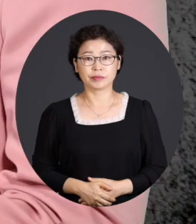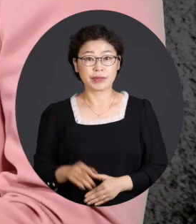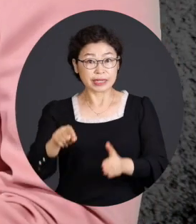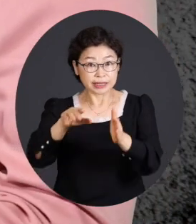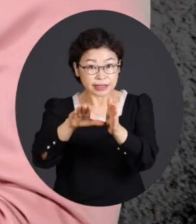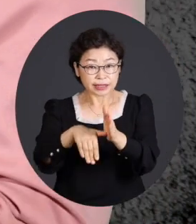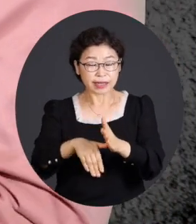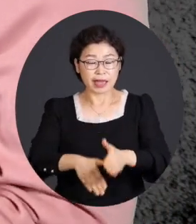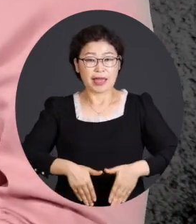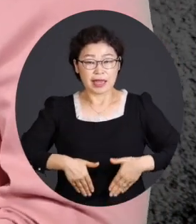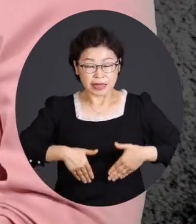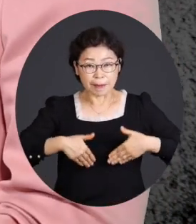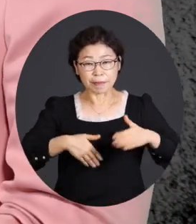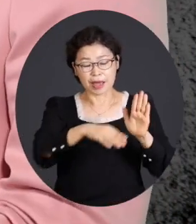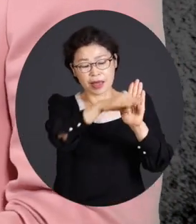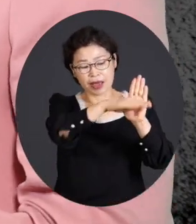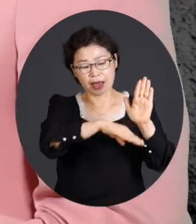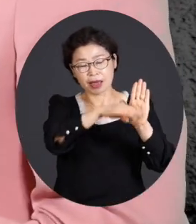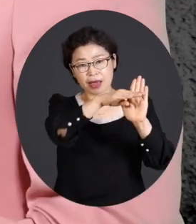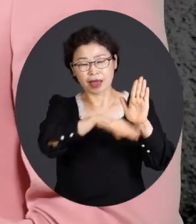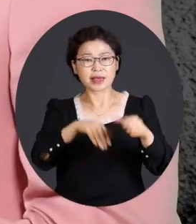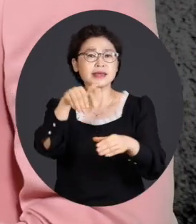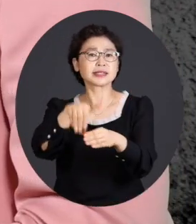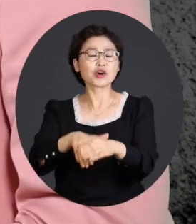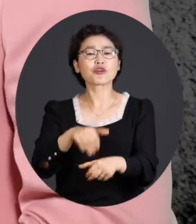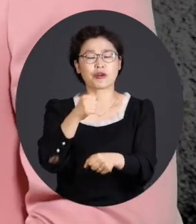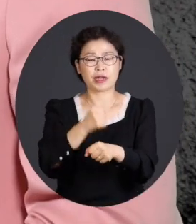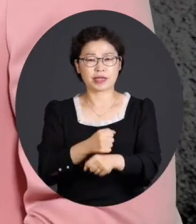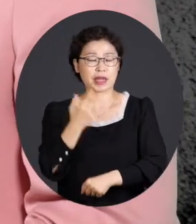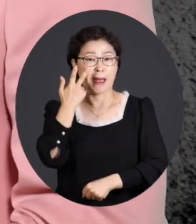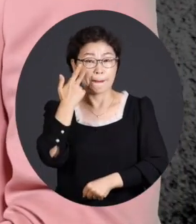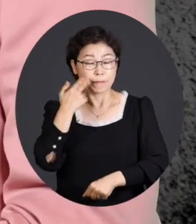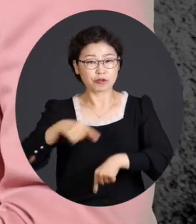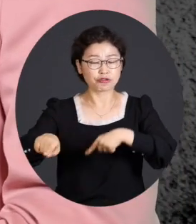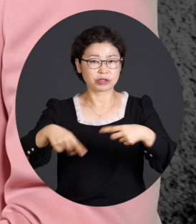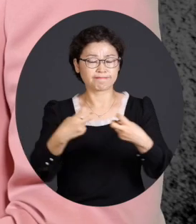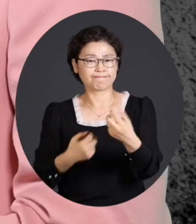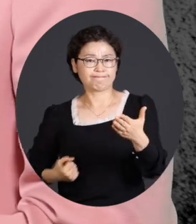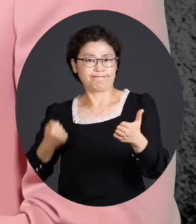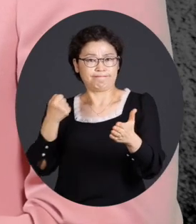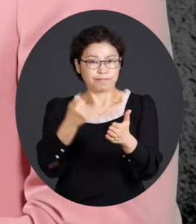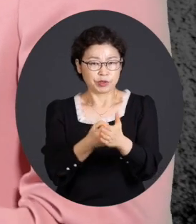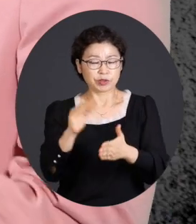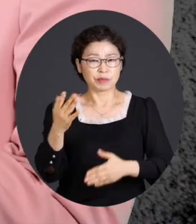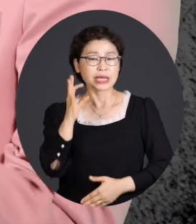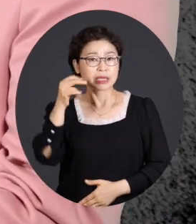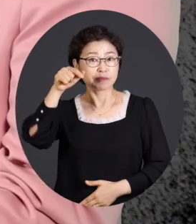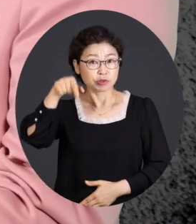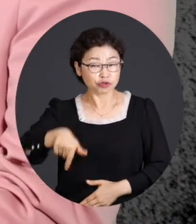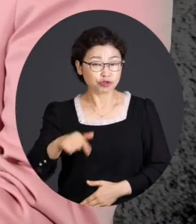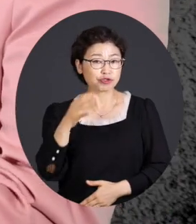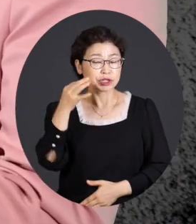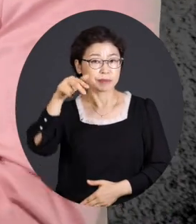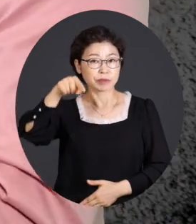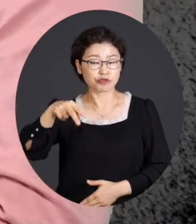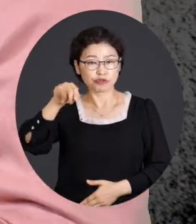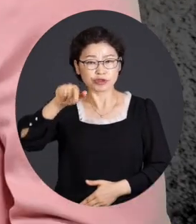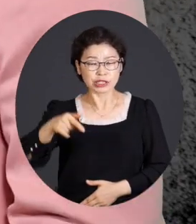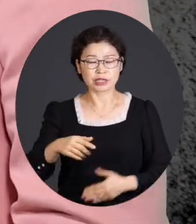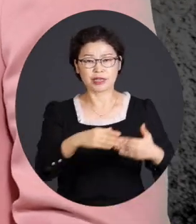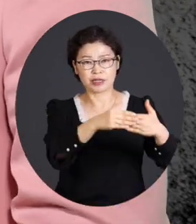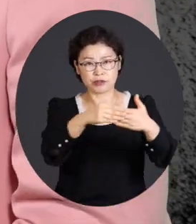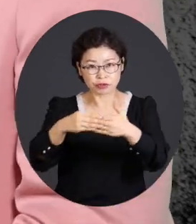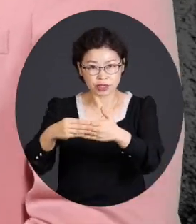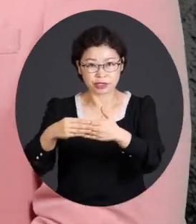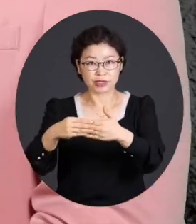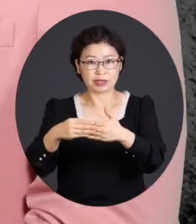당시 남한은 38선 이남에서만 선거를 하겠다는 미군정의 정책이 결정되자 김구, 김규식 등의 이 민족